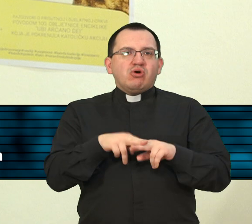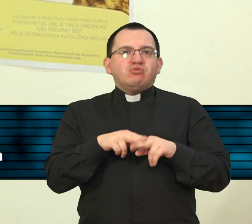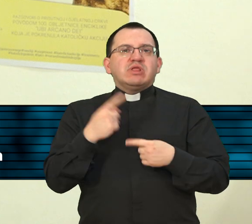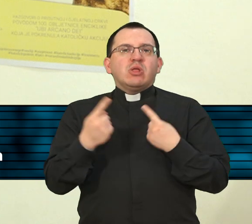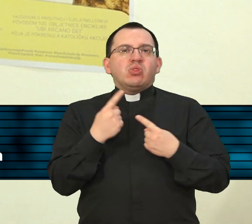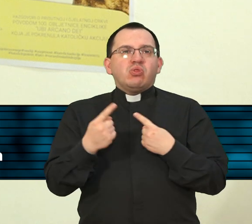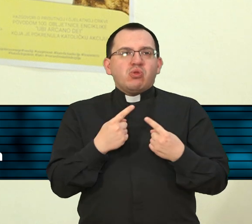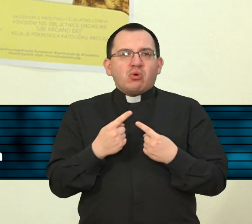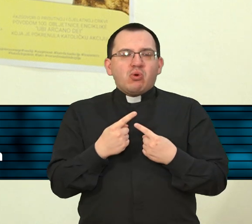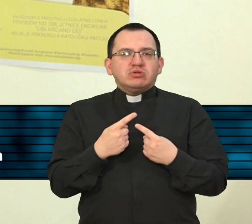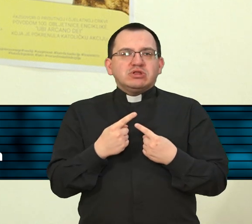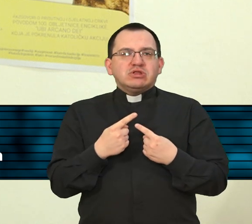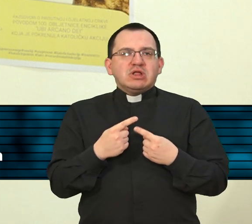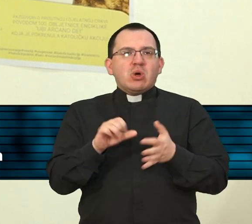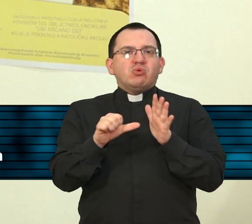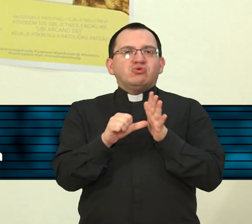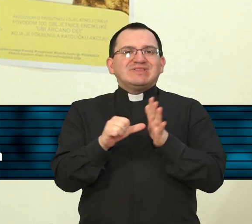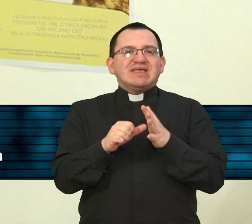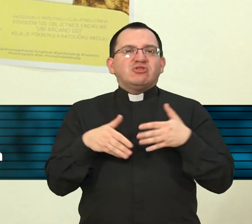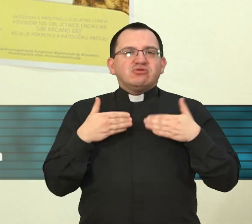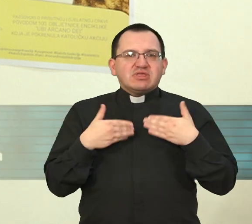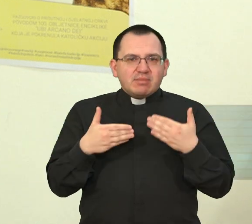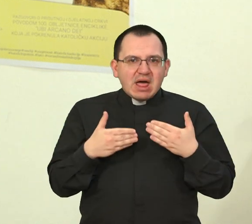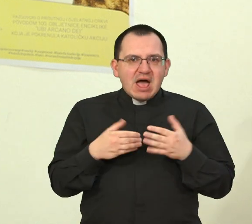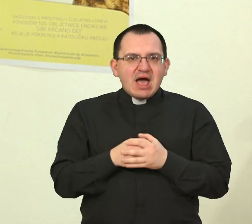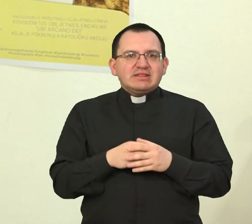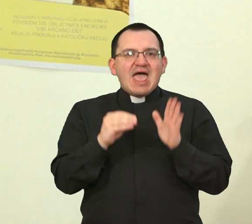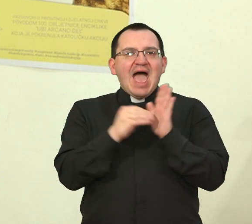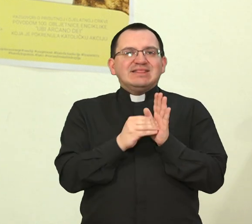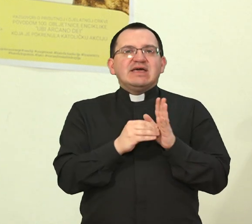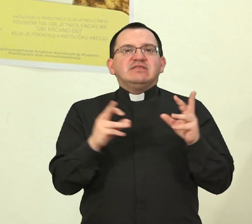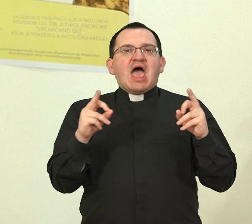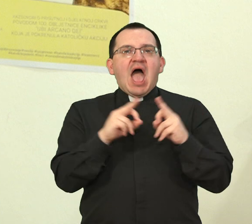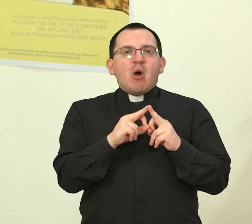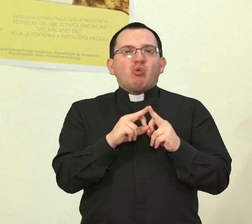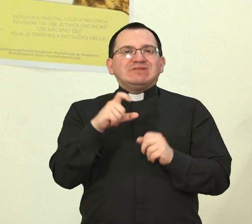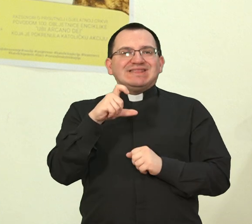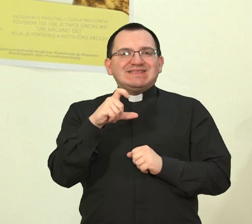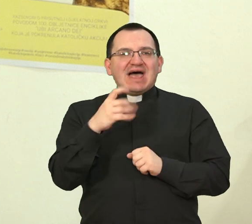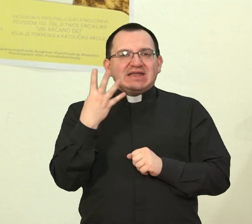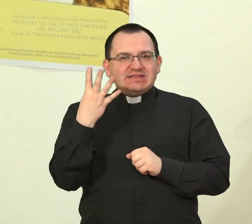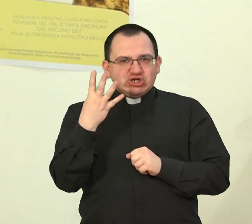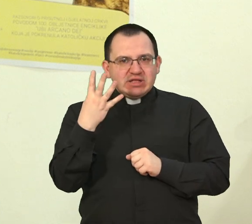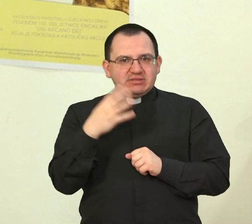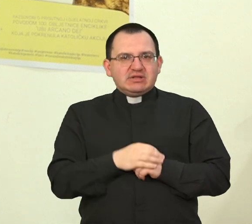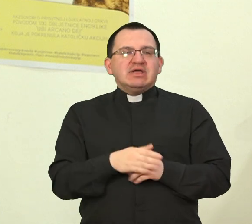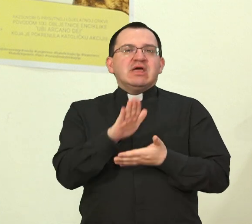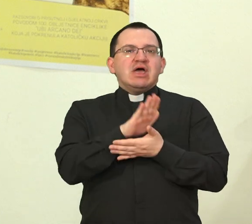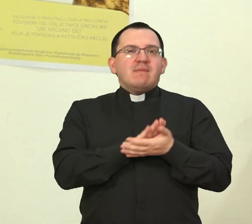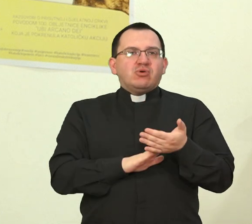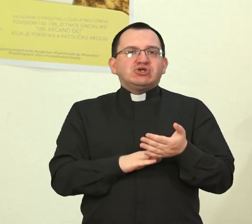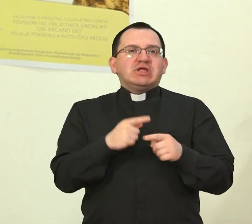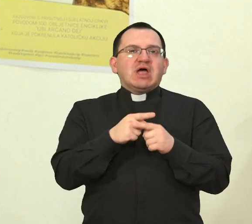će se kao i svi ostali u Centru za mlade Varaždinske biskupije na adresi Augusta Cesarca 4 s početkom